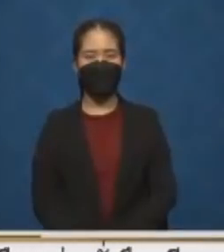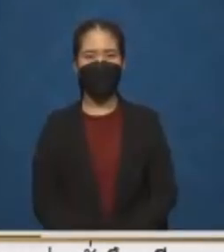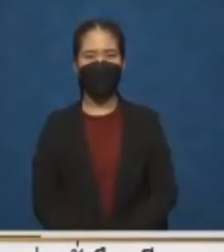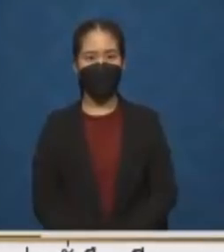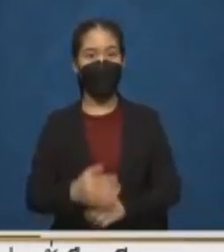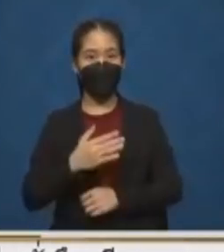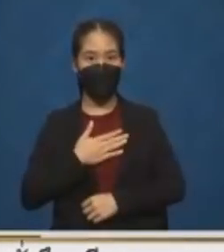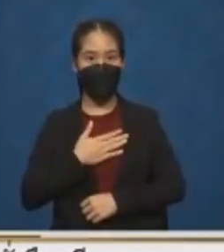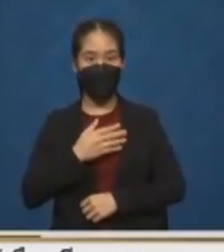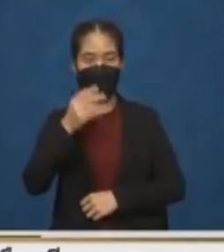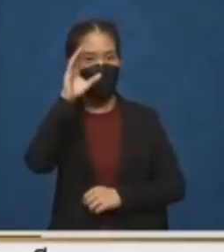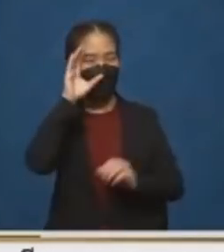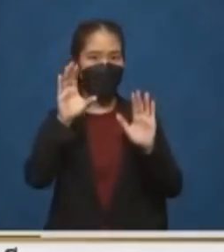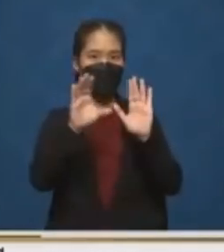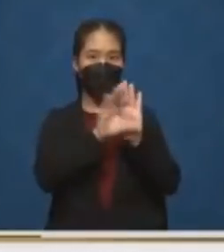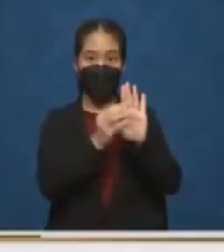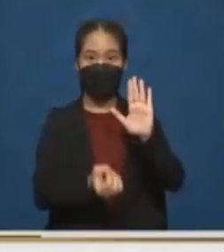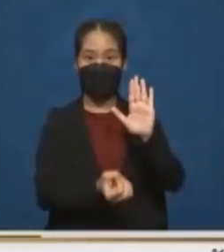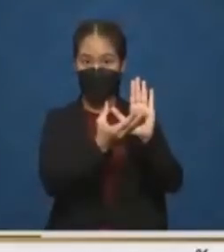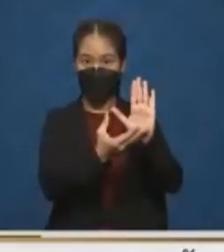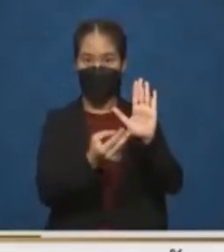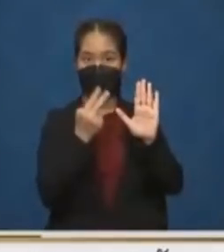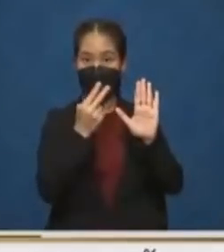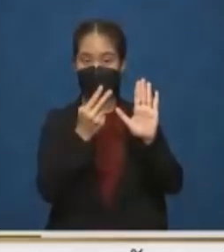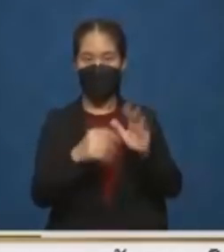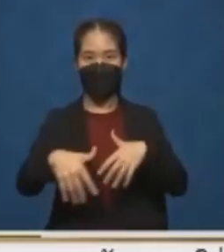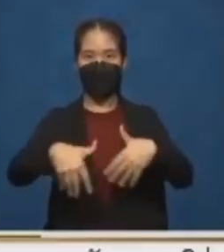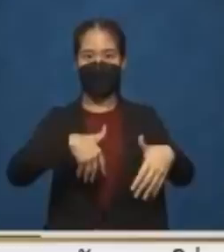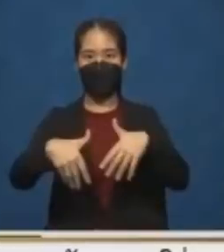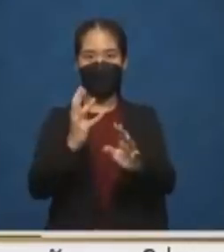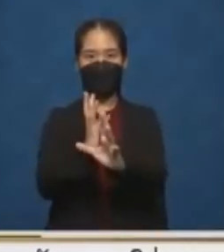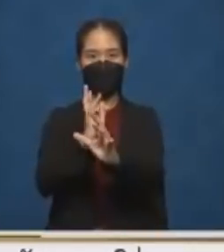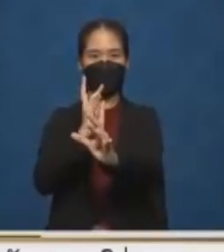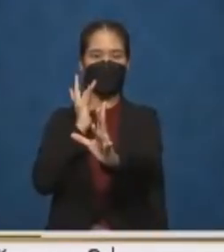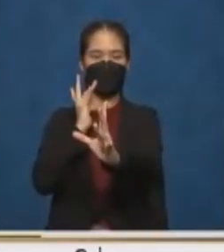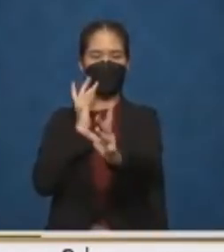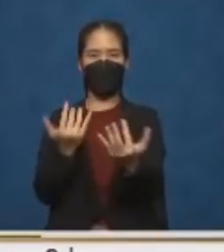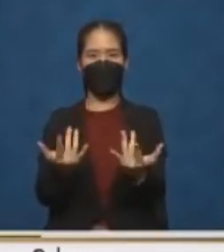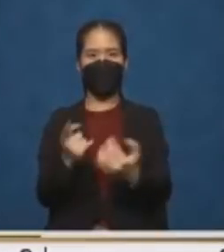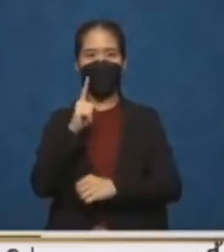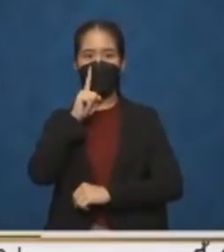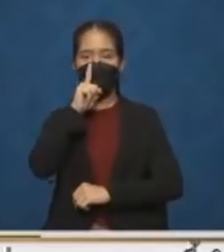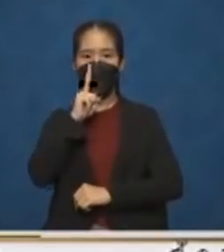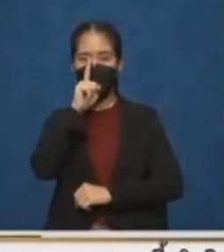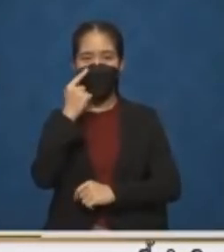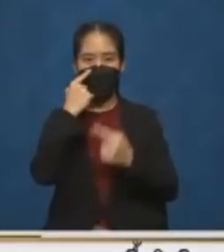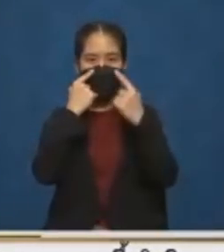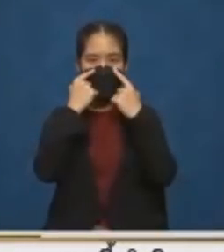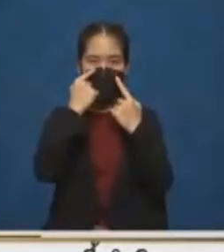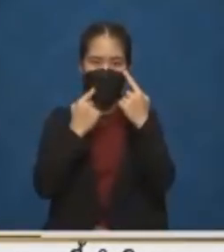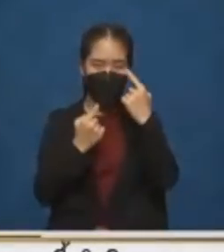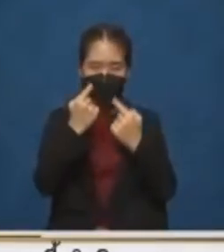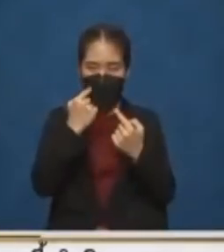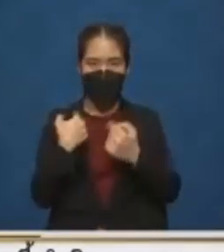ผมจะใช้ภาพภาพที่ประชาชนรอตรวจโวิดทั้งน้ำตาไปหาสถานพยา